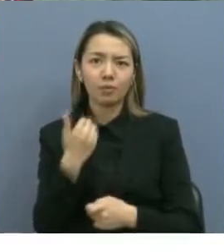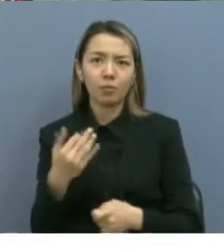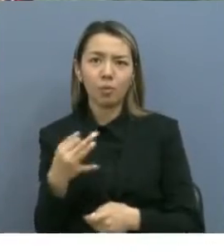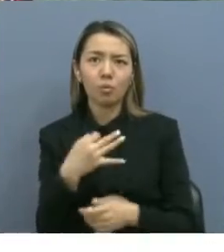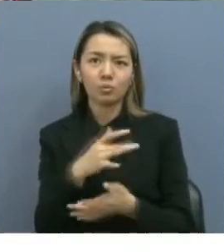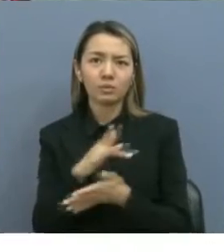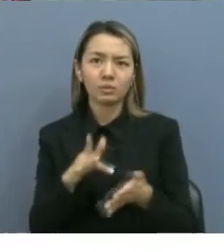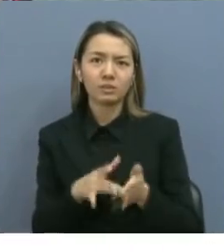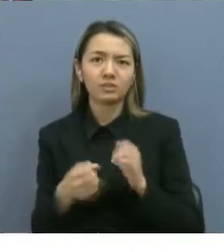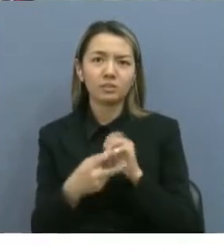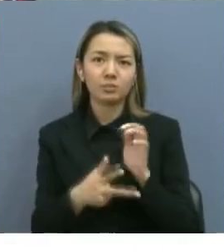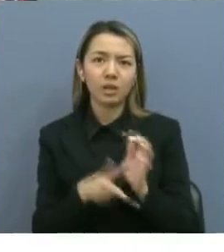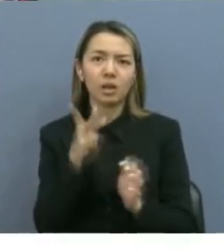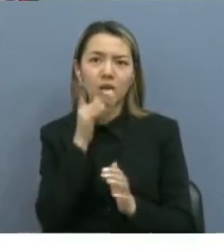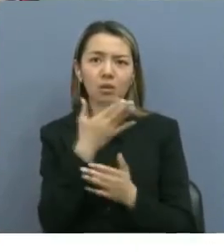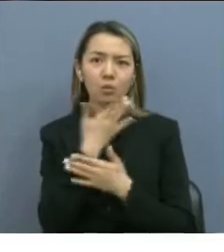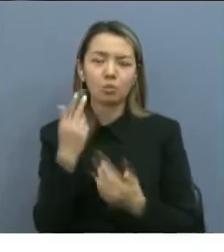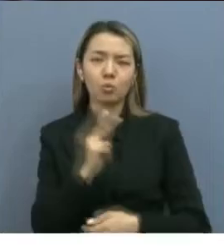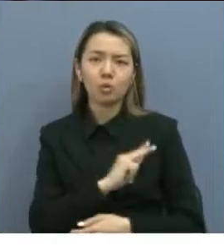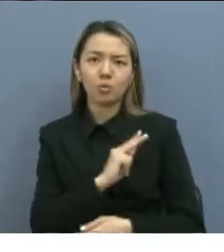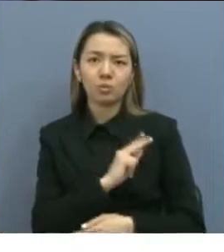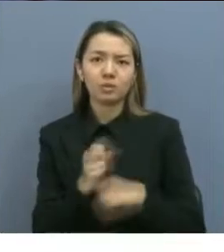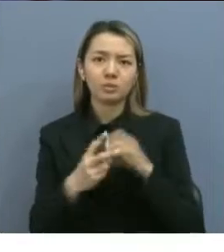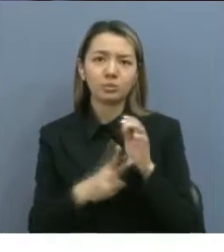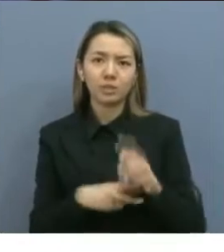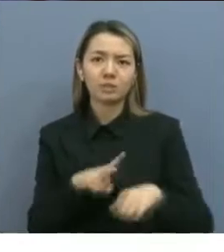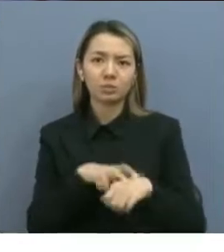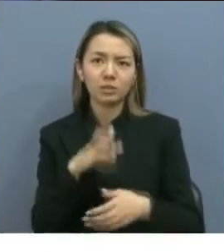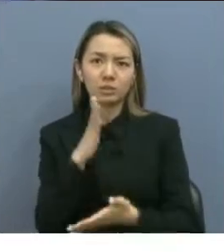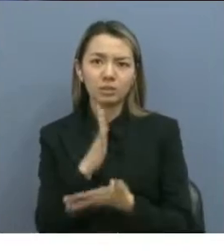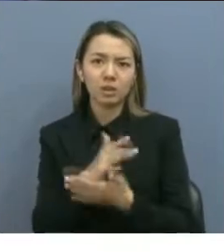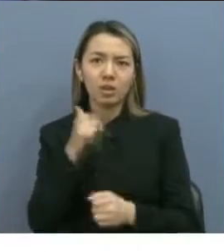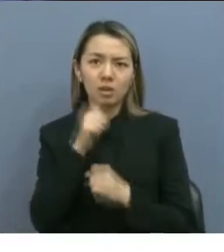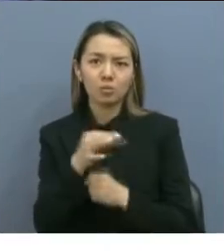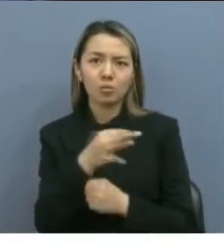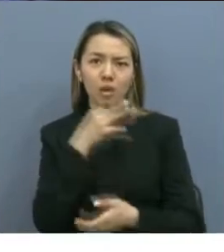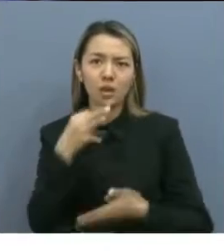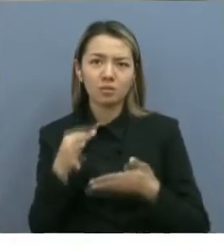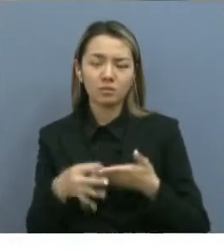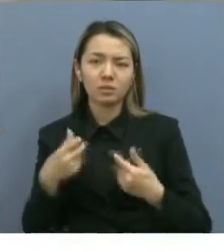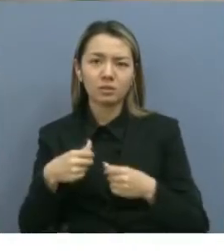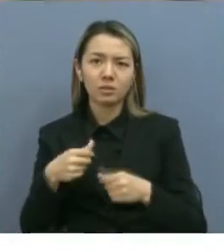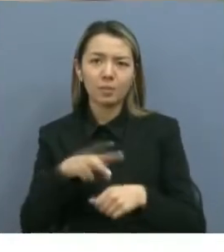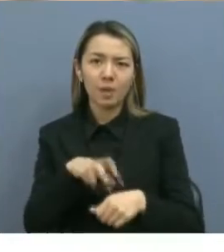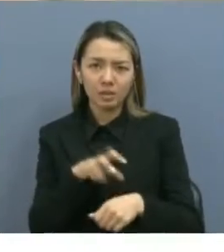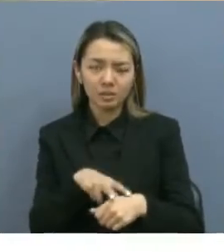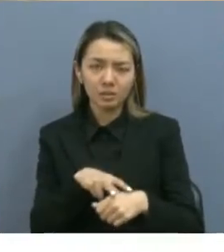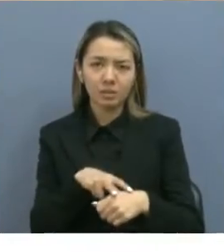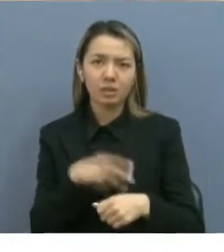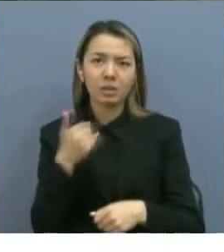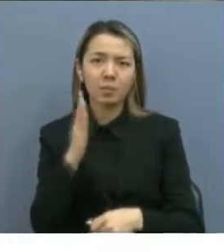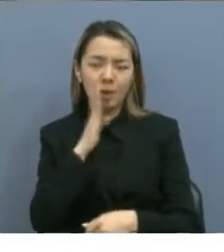облыс орталығында кәмелетке жасы толмағандармен жұмыс істейтін 17 инспектор бар. Бұдан бөлек әр аумаққа жауапты инспекторлар балалармен және